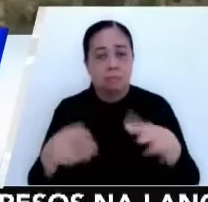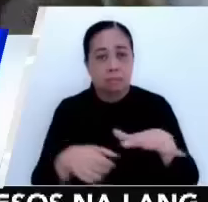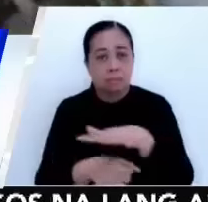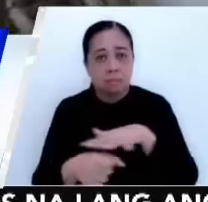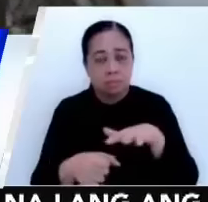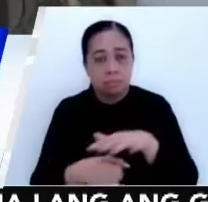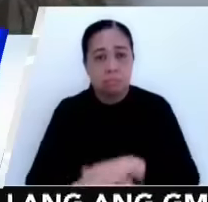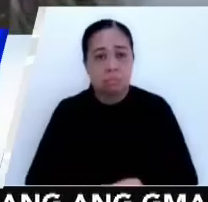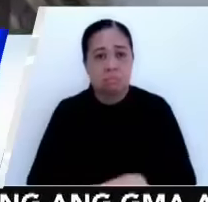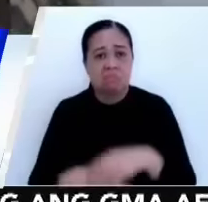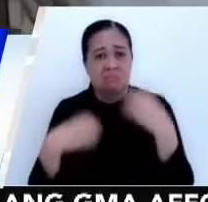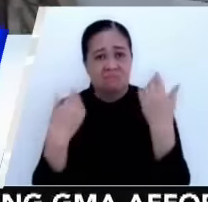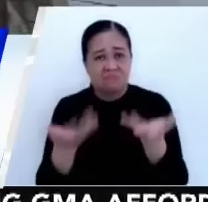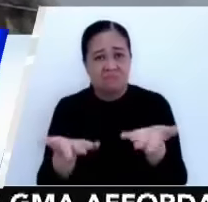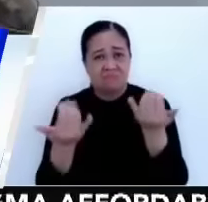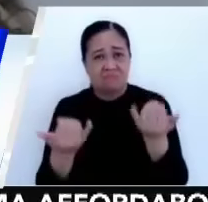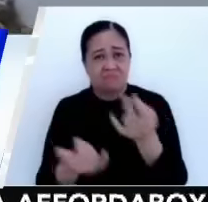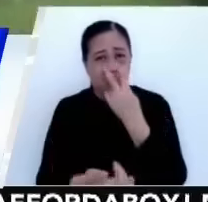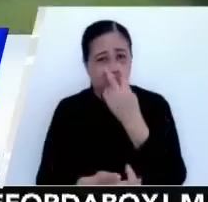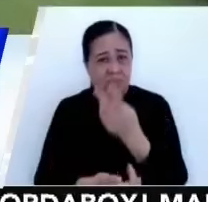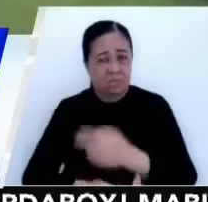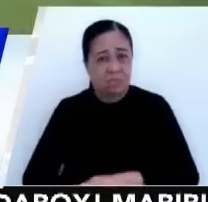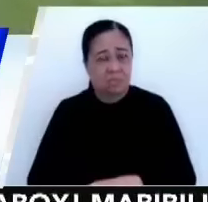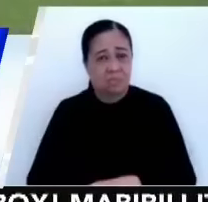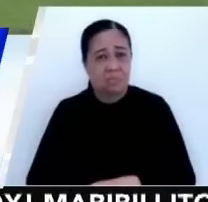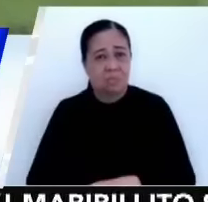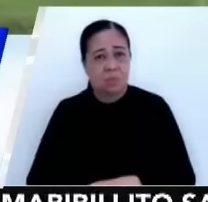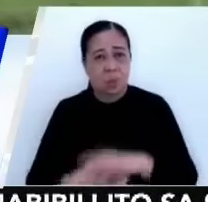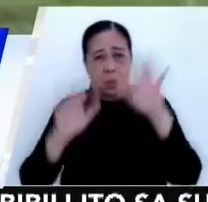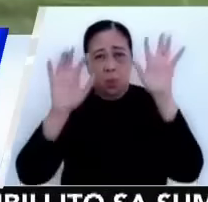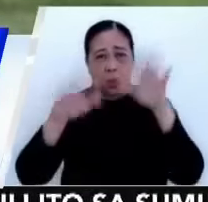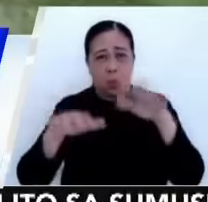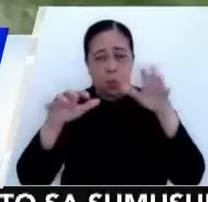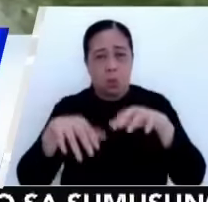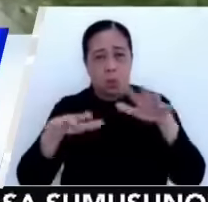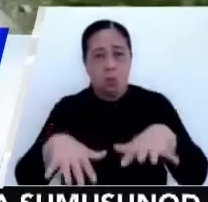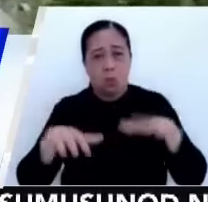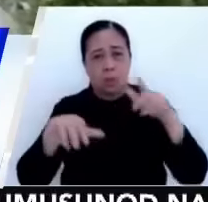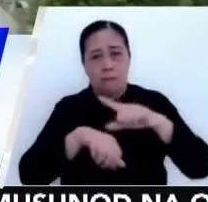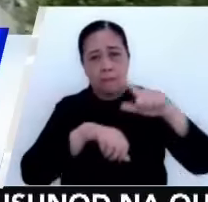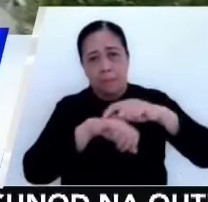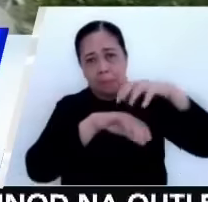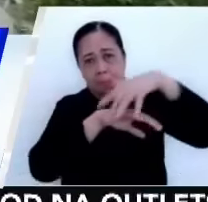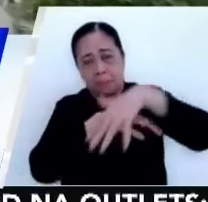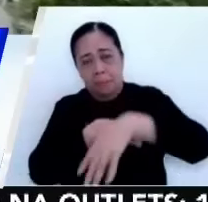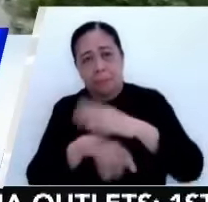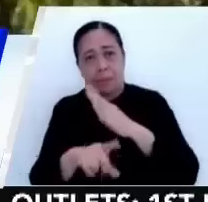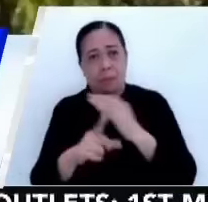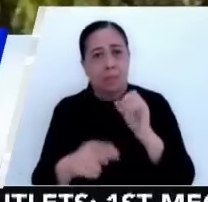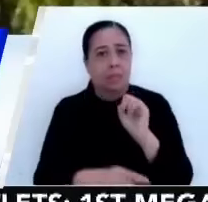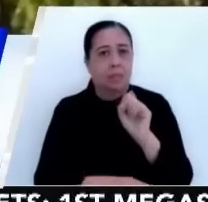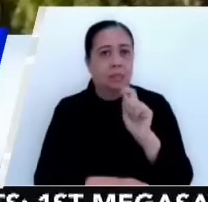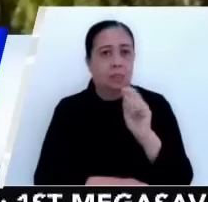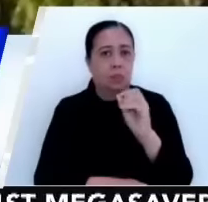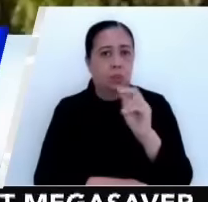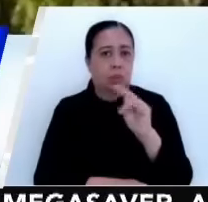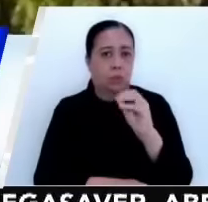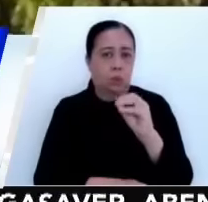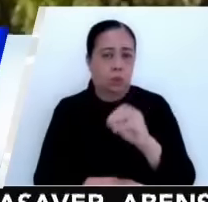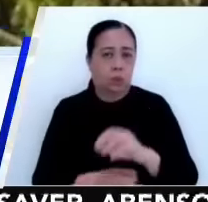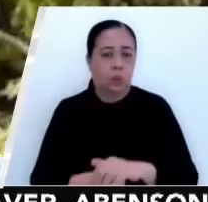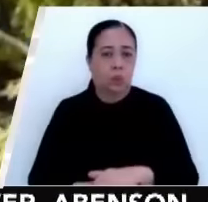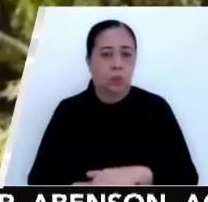heto na ngayon. Bukod sa ulan at baha, nagka-landslide rin sa barangay Santo Niño. Nung